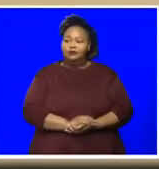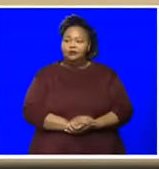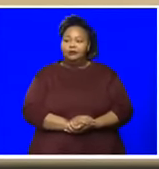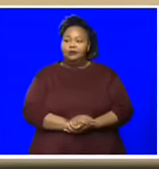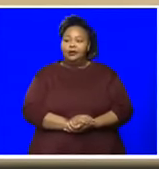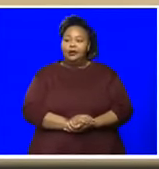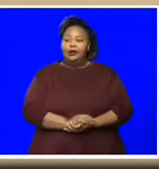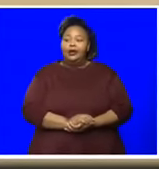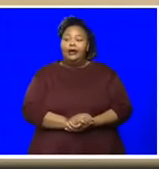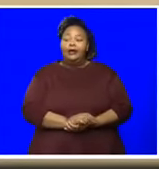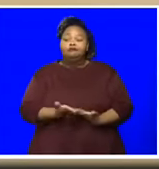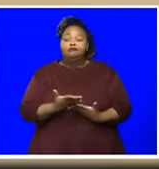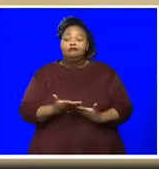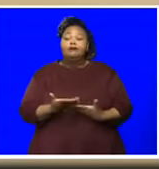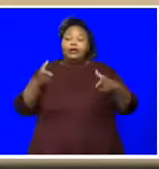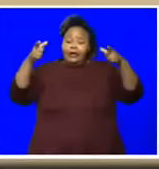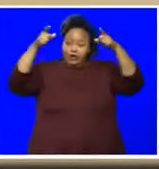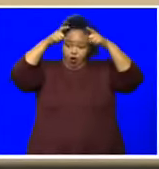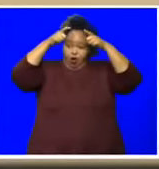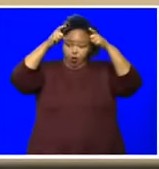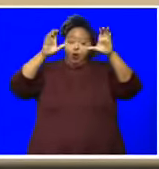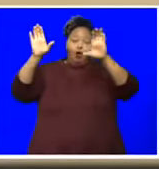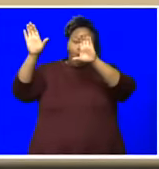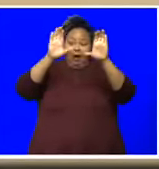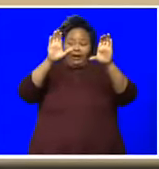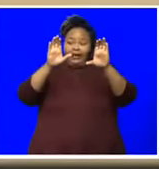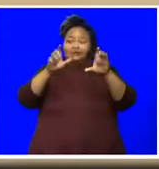Sikhona kwakha imali lenganga